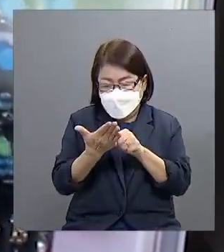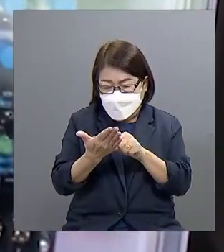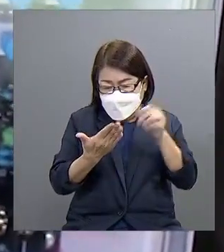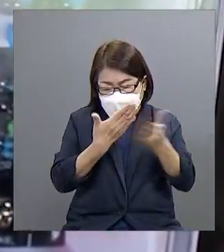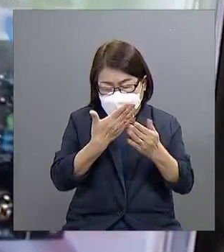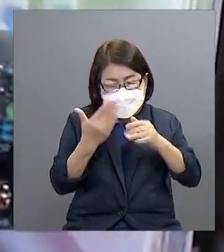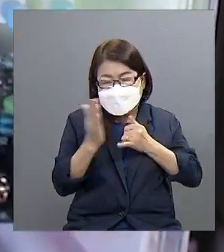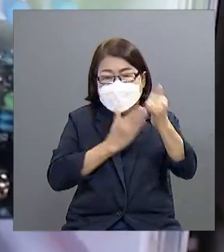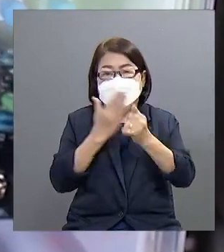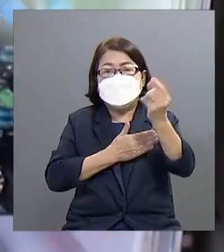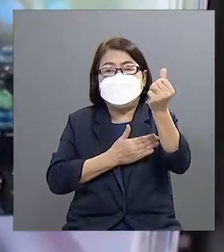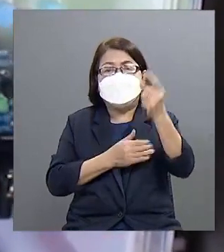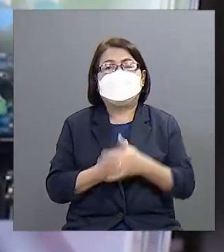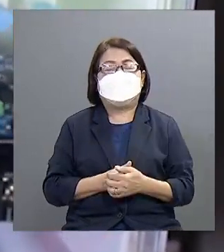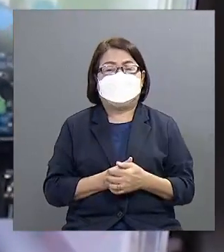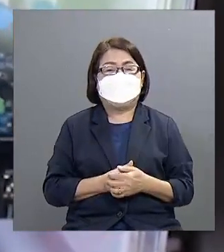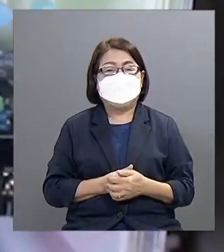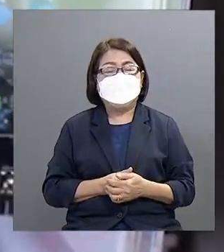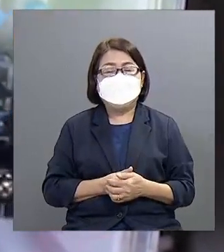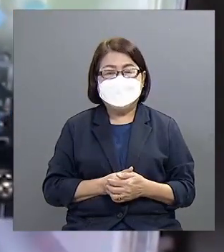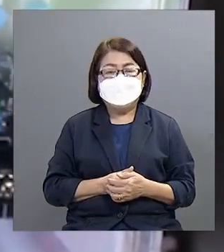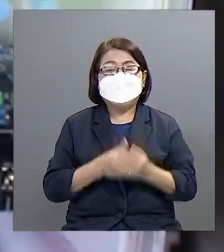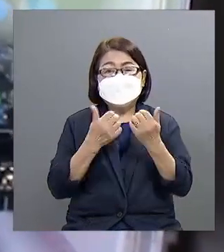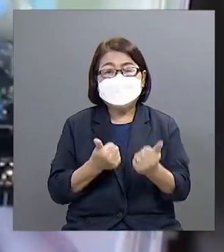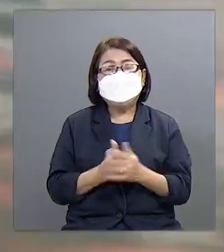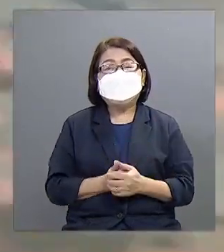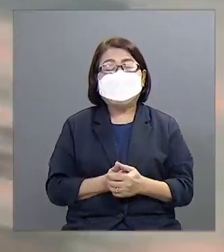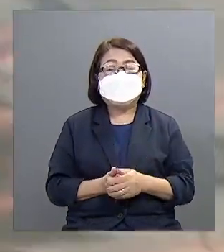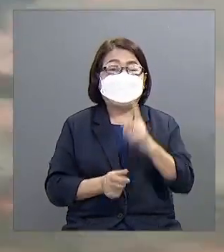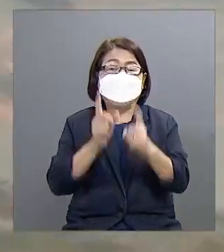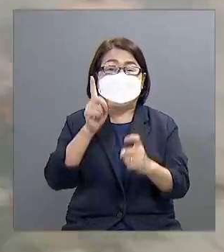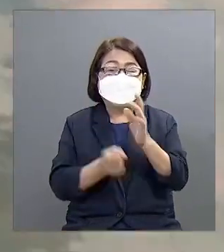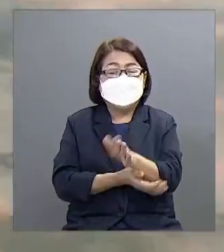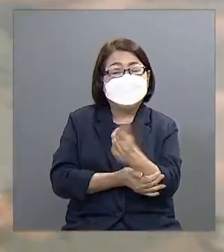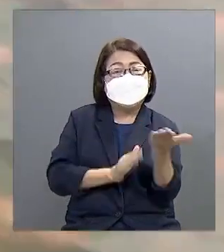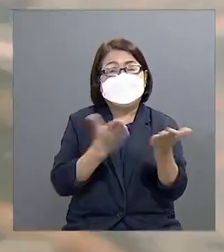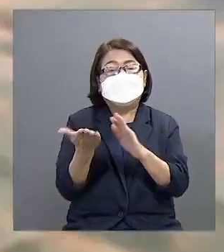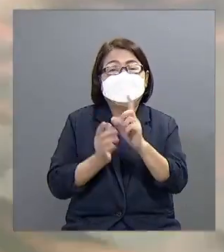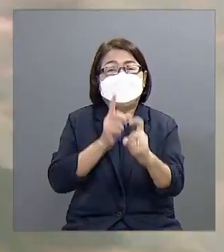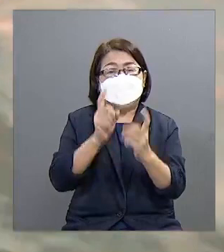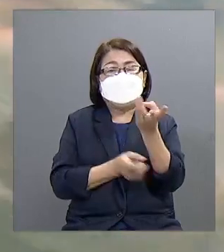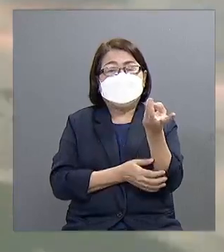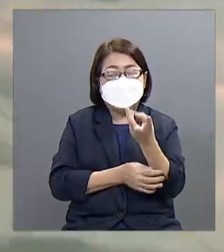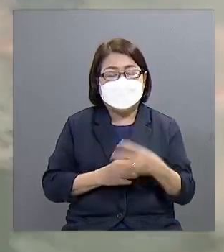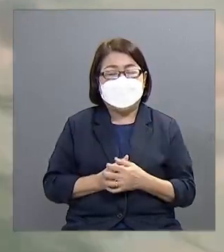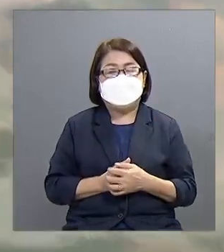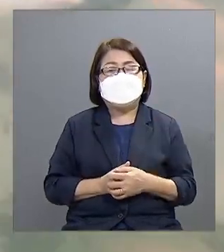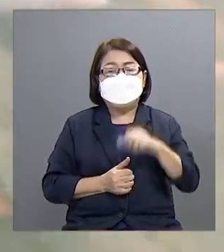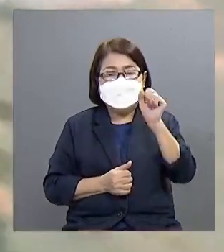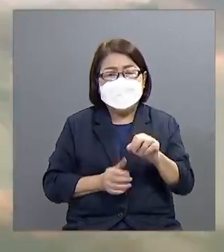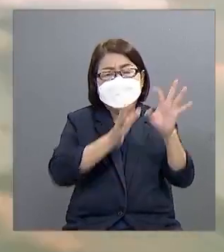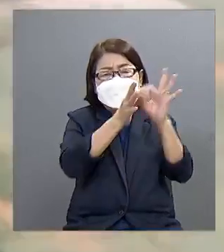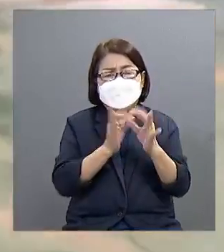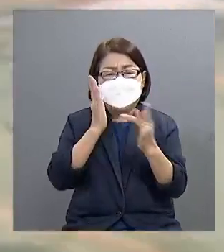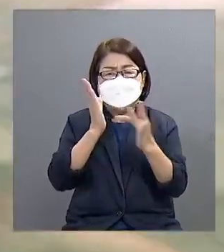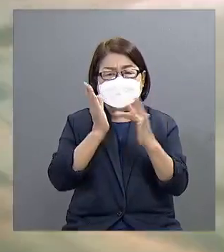แก้ปัญหาได้เร็วและทันท่วงทีก็ทำให้ความสูญเสียที่เกิดขึ้นเนี่ยมันลดลงอย่างชัดเจนครับ ถือว่าเป็นการนำเทคโนโลยีมาประยุกต์ใช้ให้เกิดประ